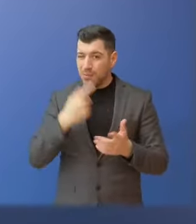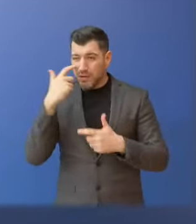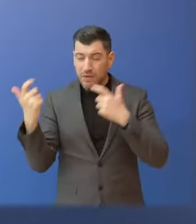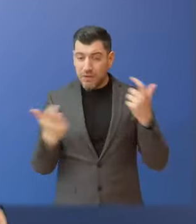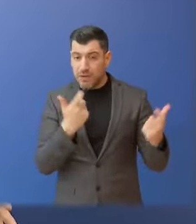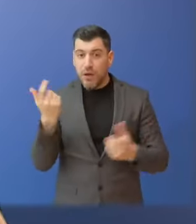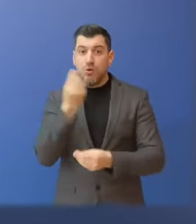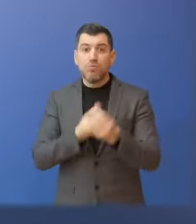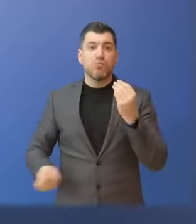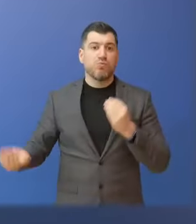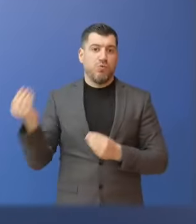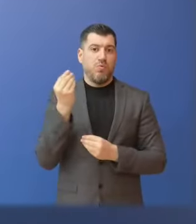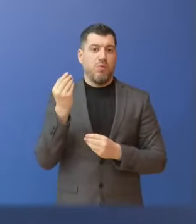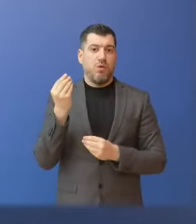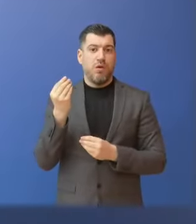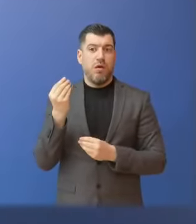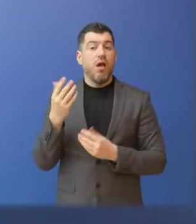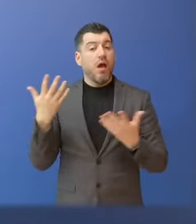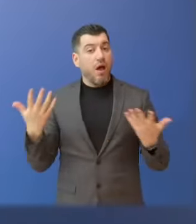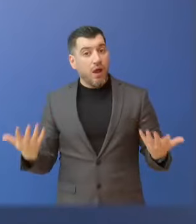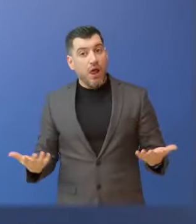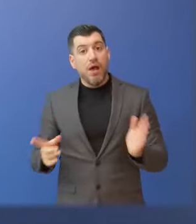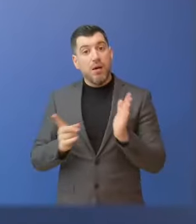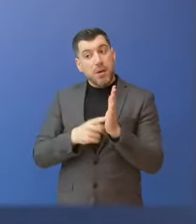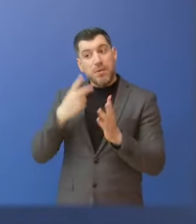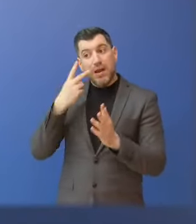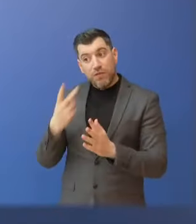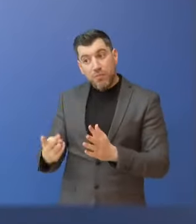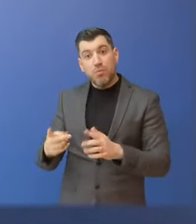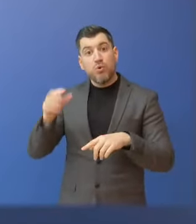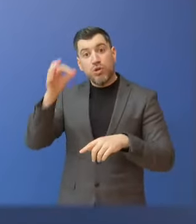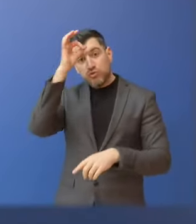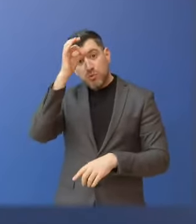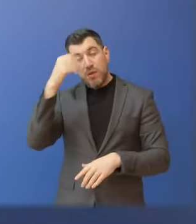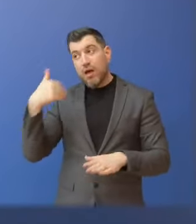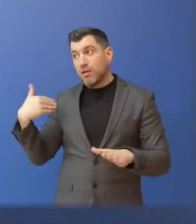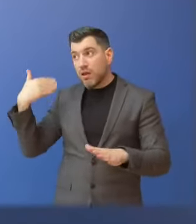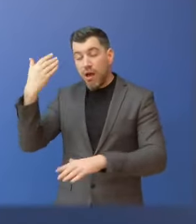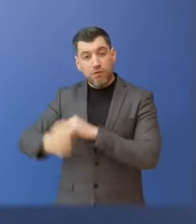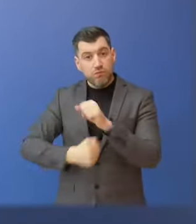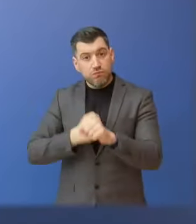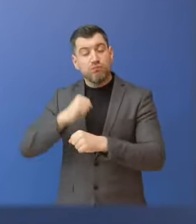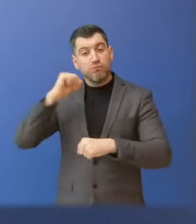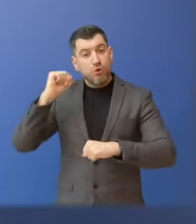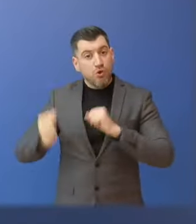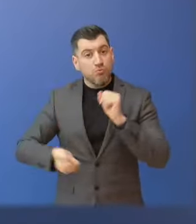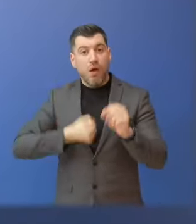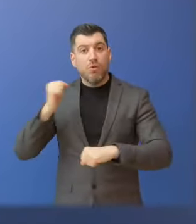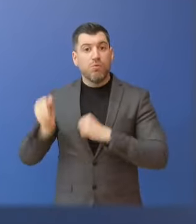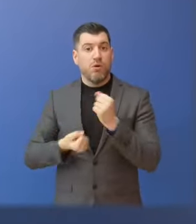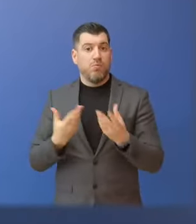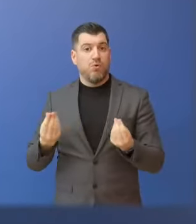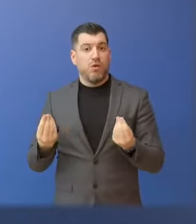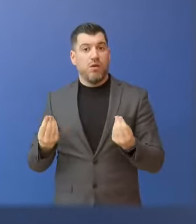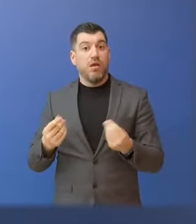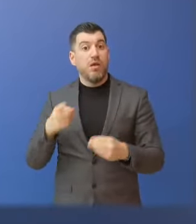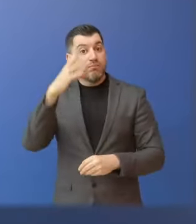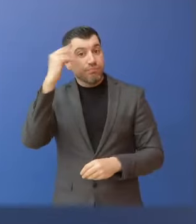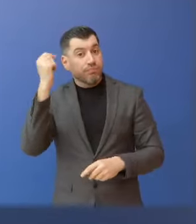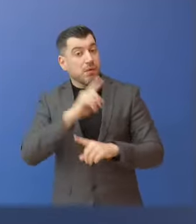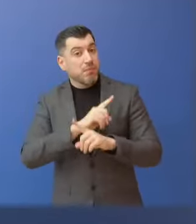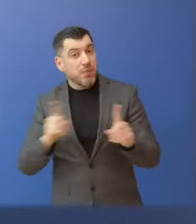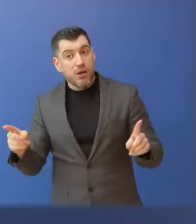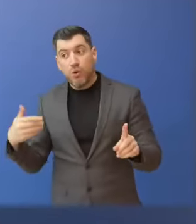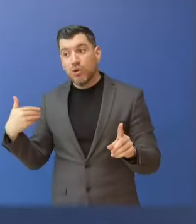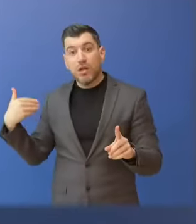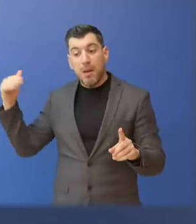μια προσπάθεια που είναι συνολική και μια προσπάθεια η οποία γίνεται σε δύσκολες περιόδους μην ξεχνάμε και τον παράγοντα της πανδημίας και